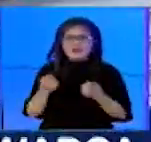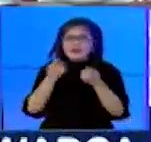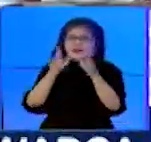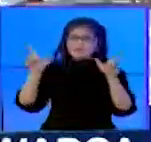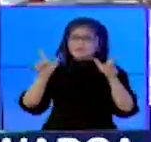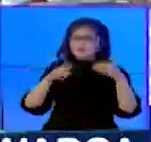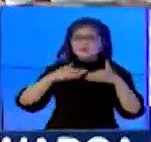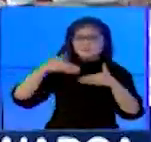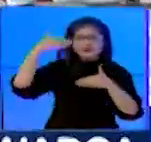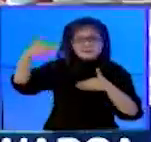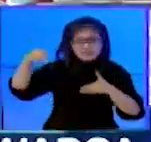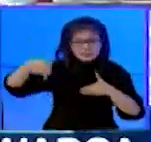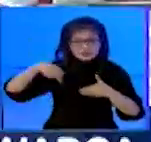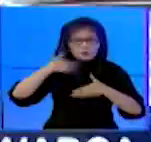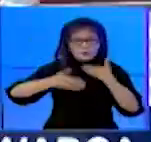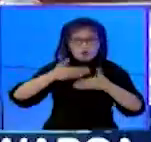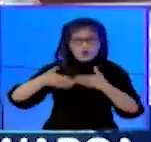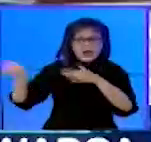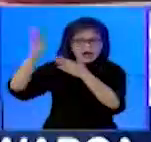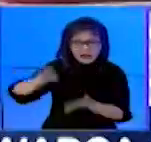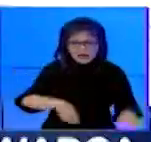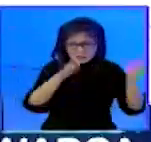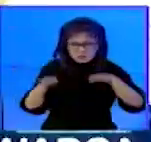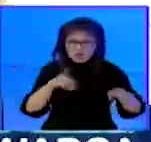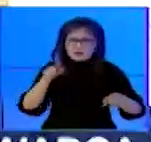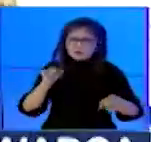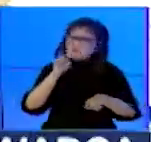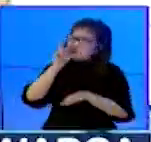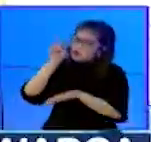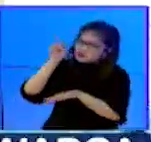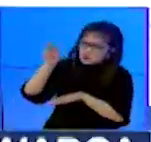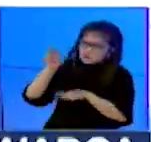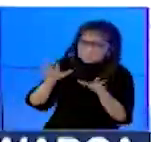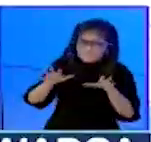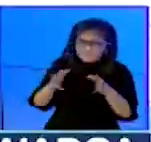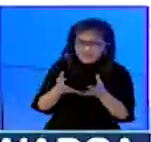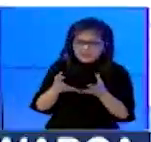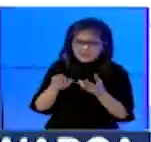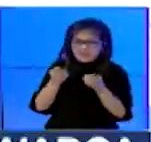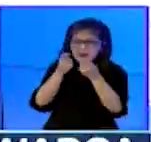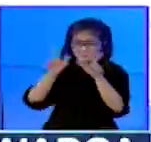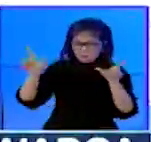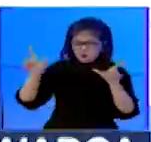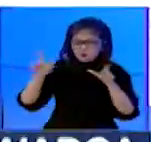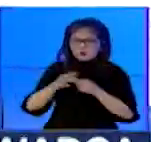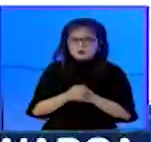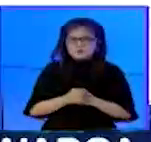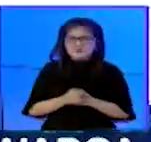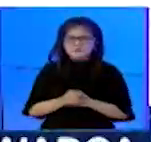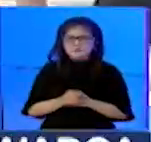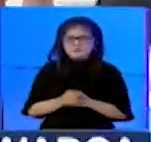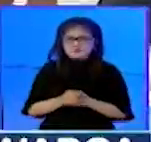ini, pengelola juga menawarkan beragam atraksi dan juga paket liburan menarik bagi para pengunjung. Salah satunya yakni